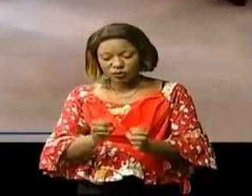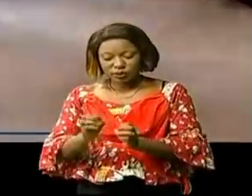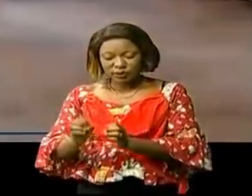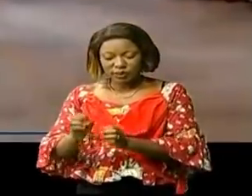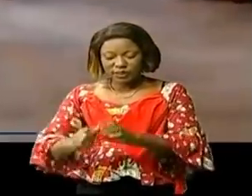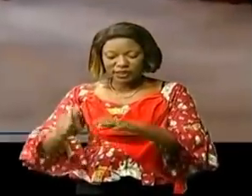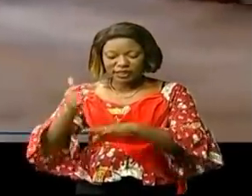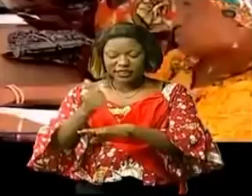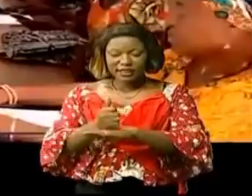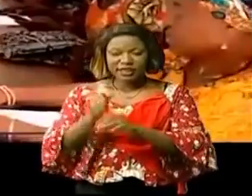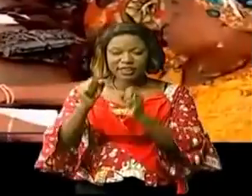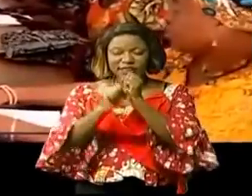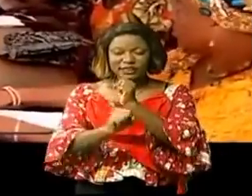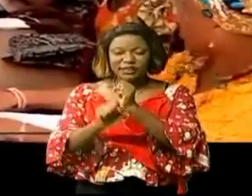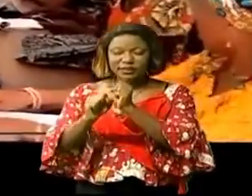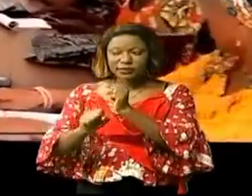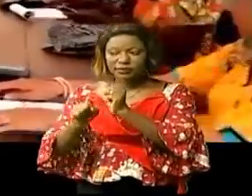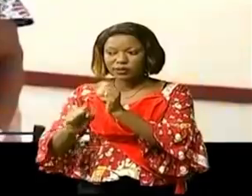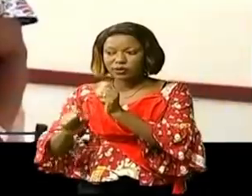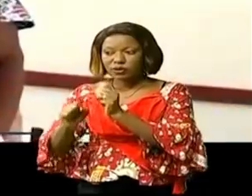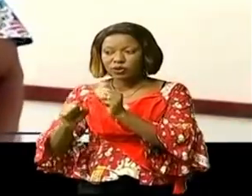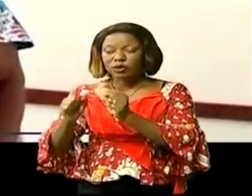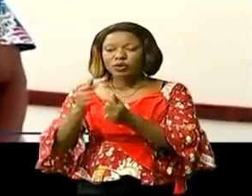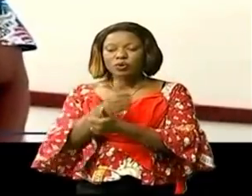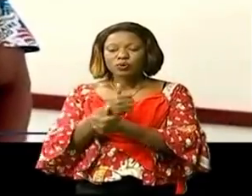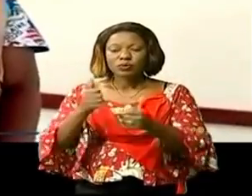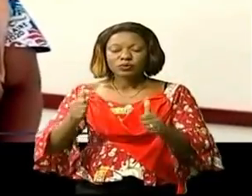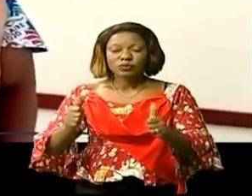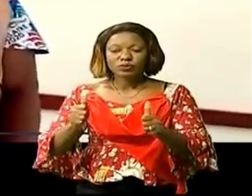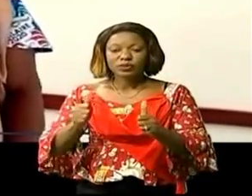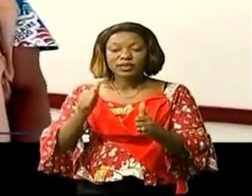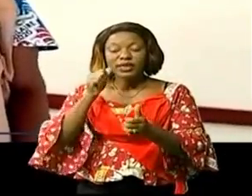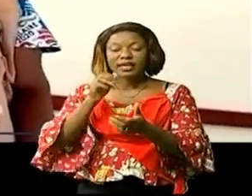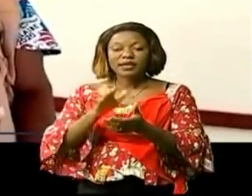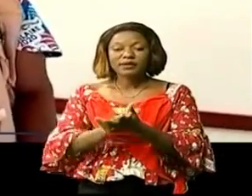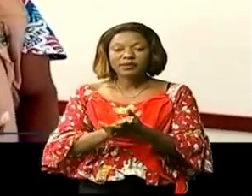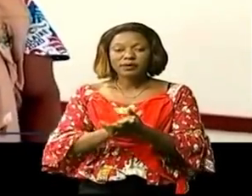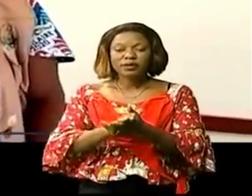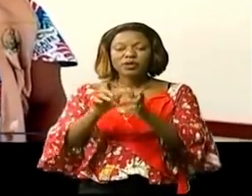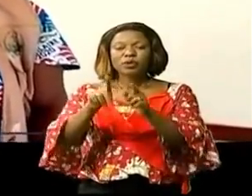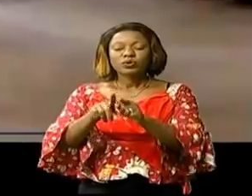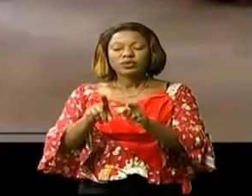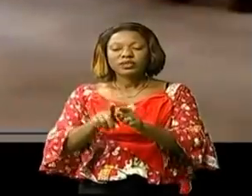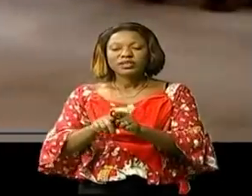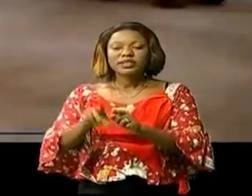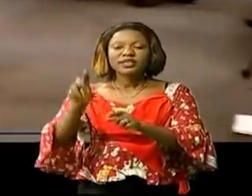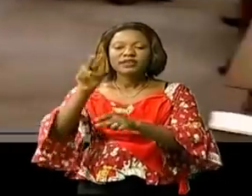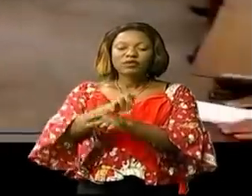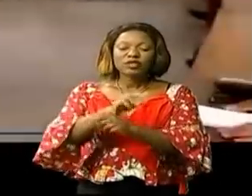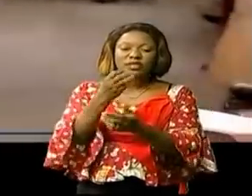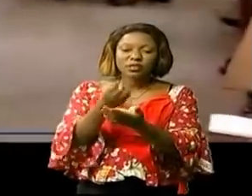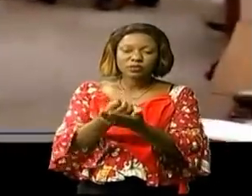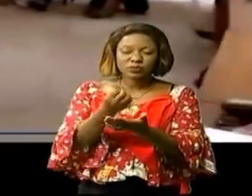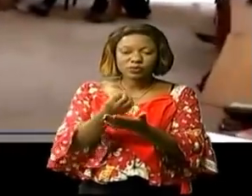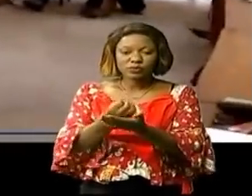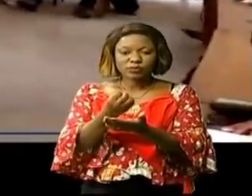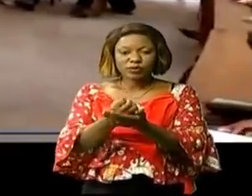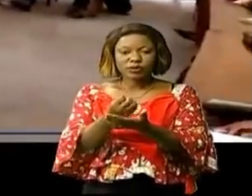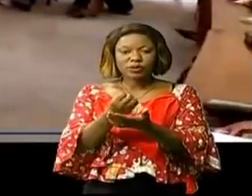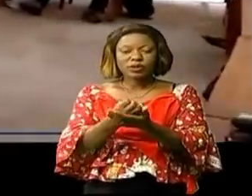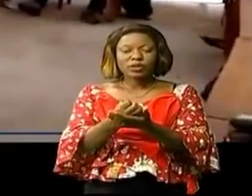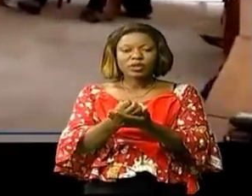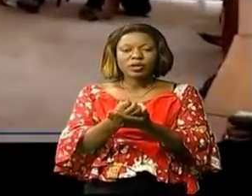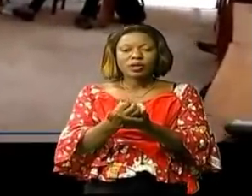de sensibilisation sur l'autonomisation de la femme et les violences économiques du 14 au 15